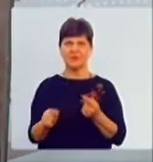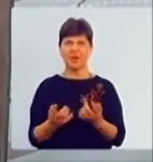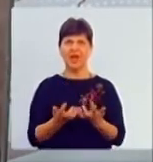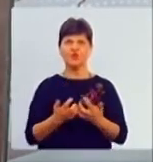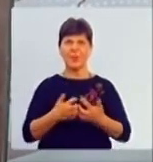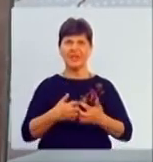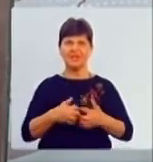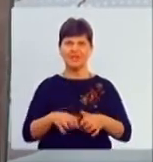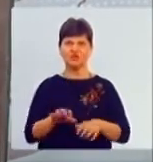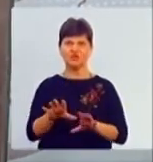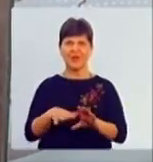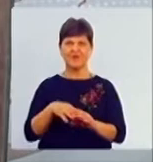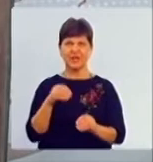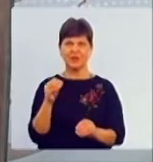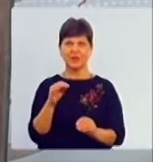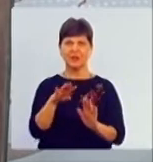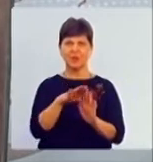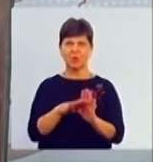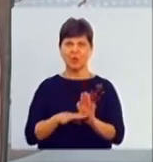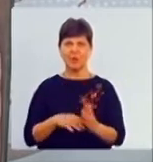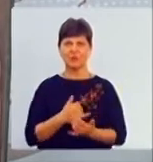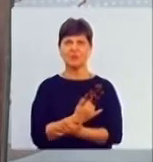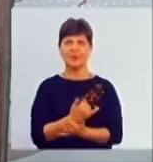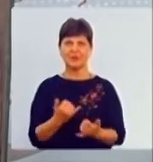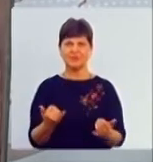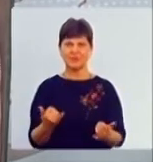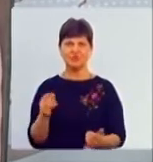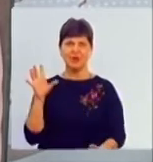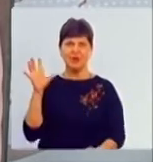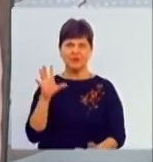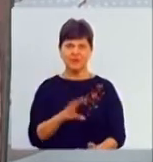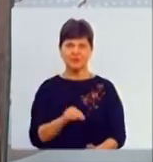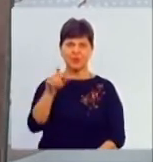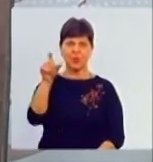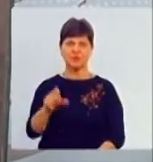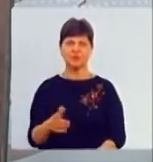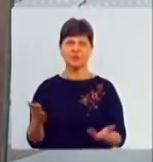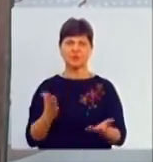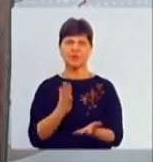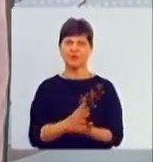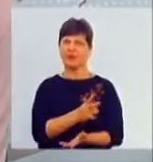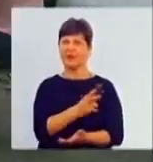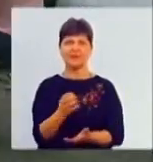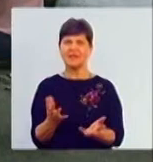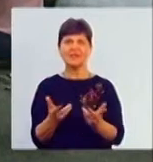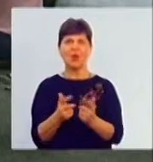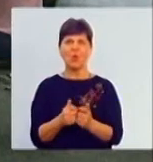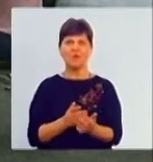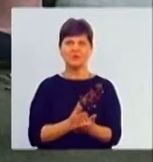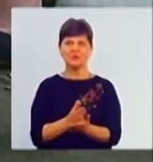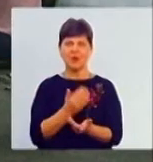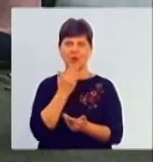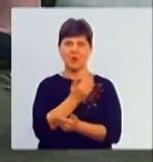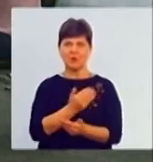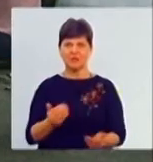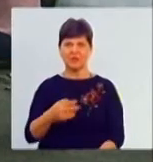автоматично вибрано в програмному забезпеченні всіх осіб, у яких є незарахований стаж, і останніх